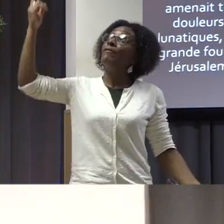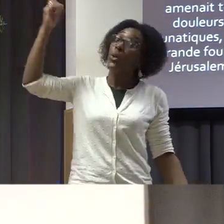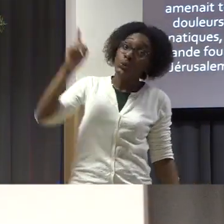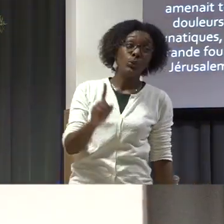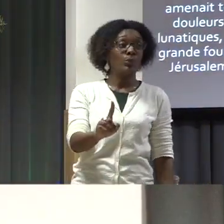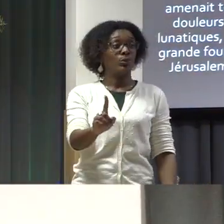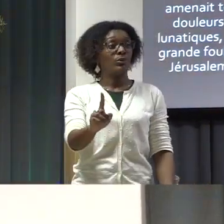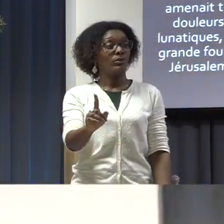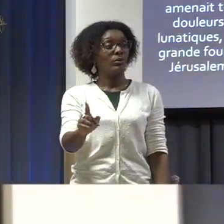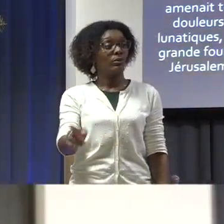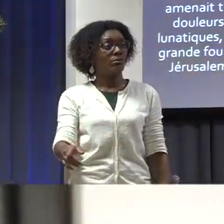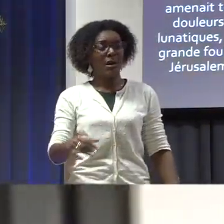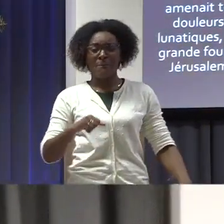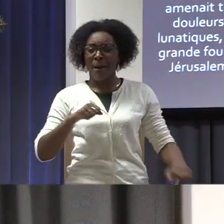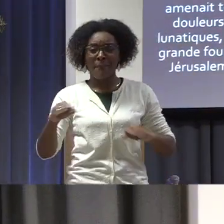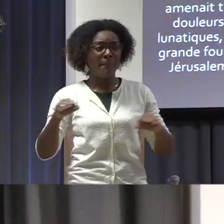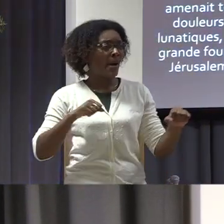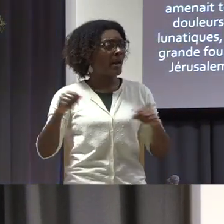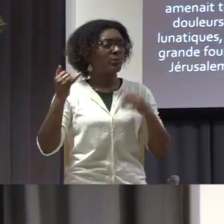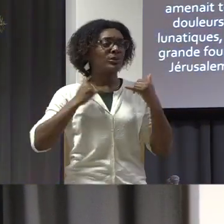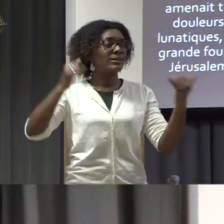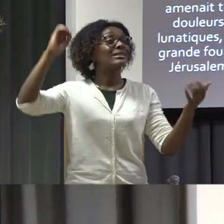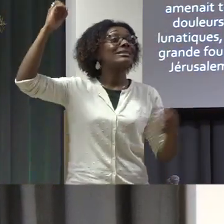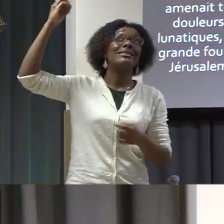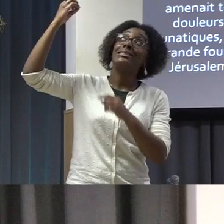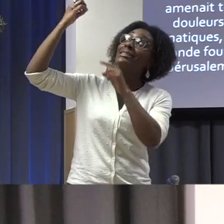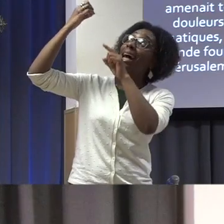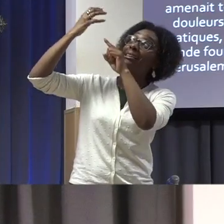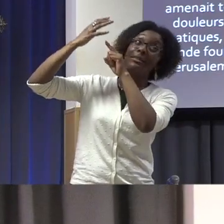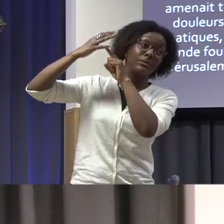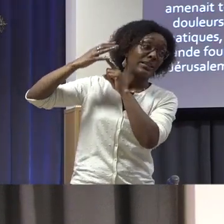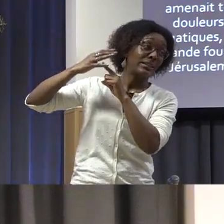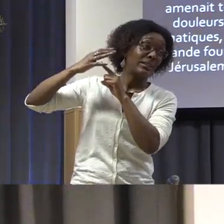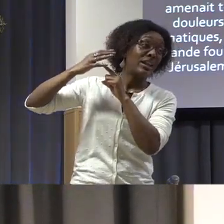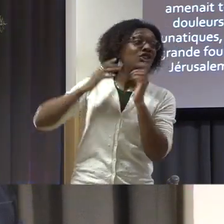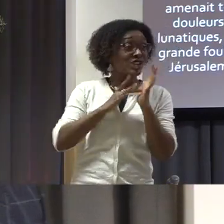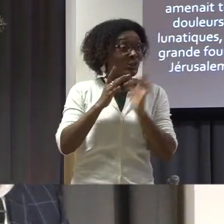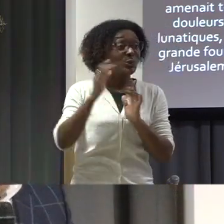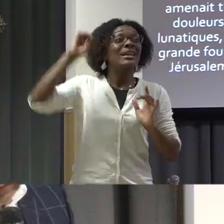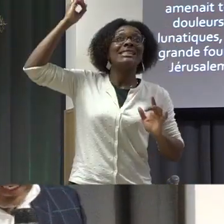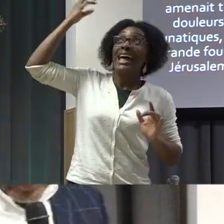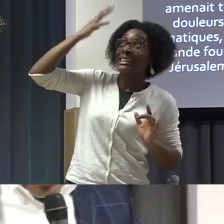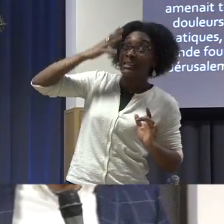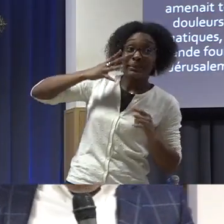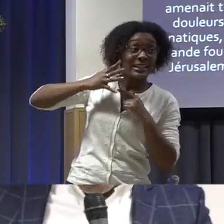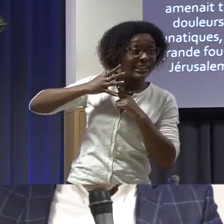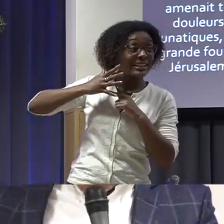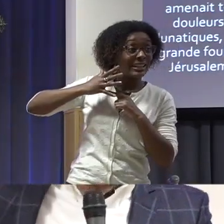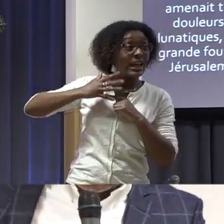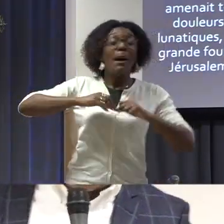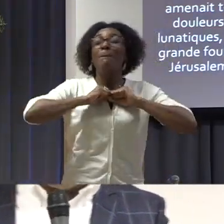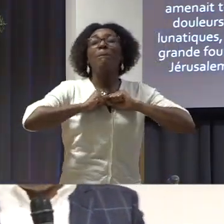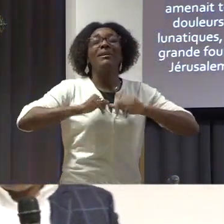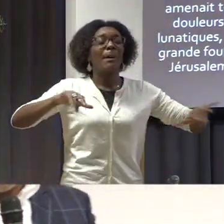il a opéré par la puissance de l'esprit l'esprit la revue tu l'a remplie et qu'est ce qui va se passer sa renommée se